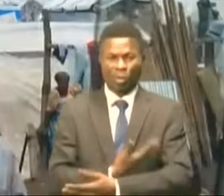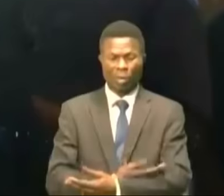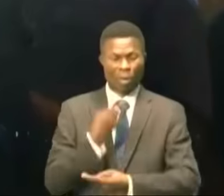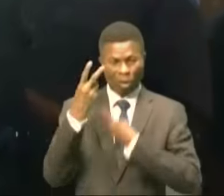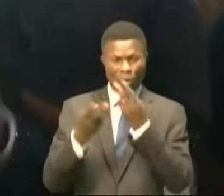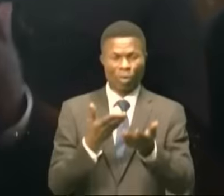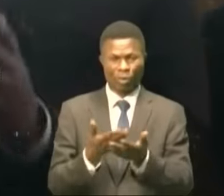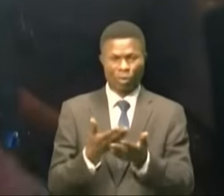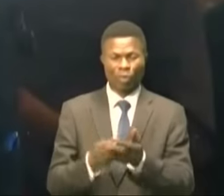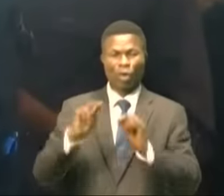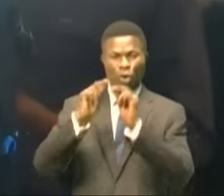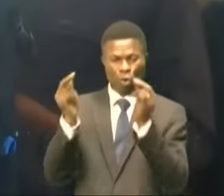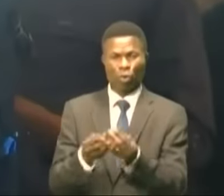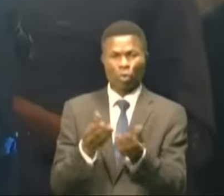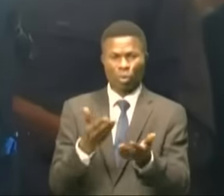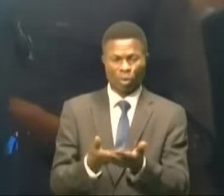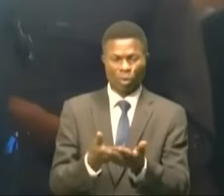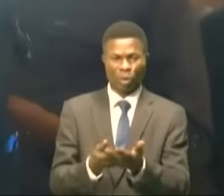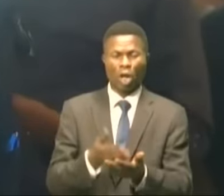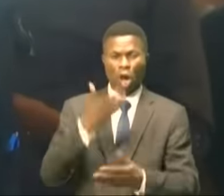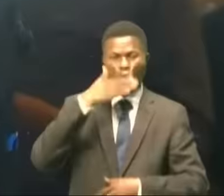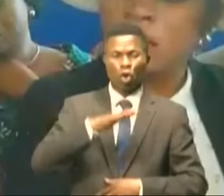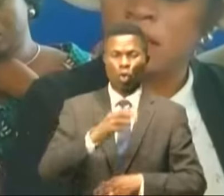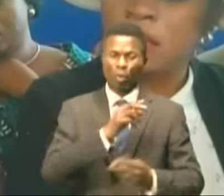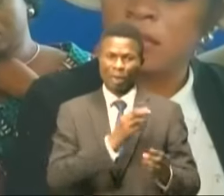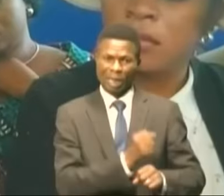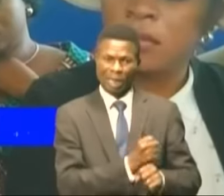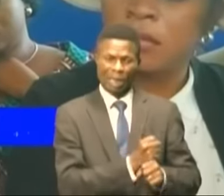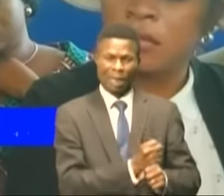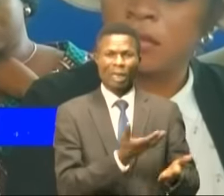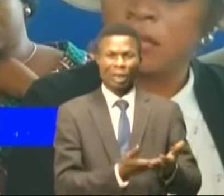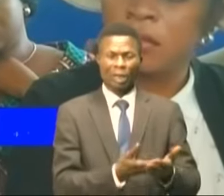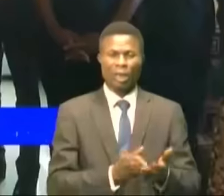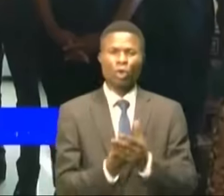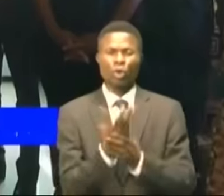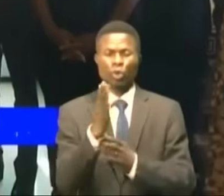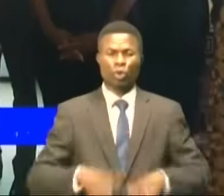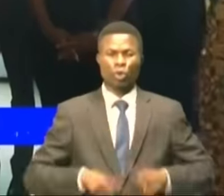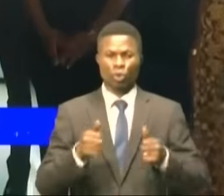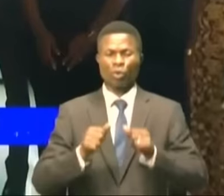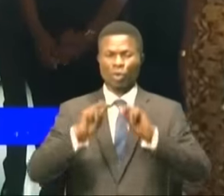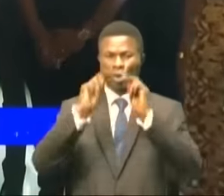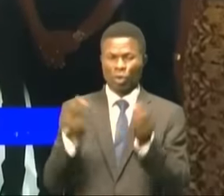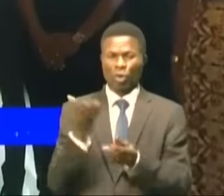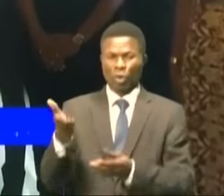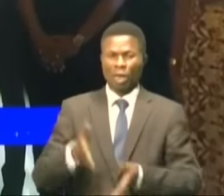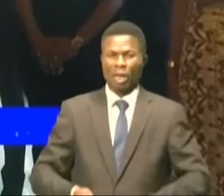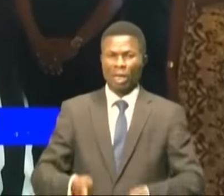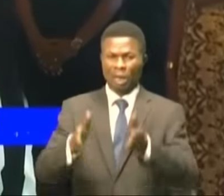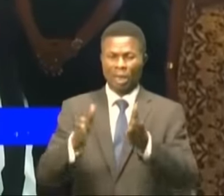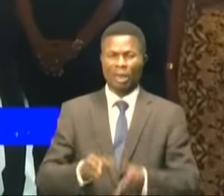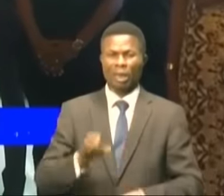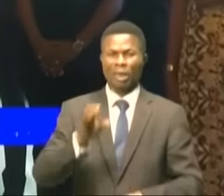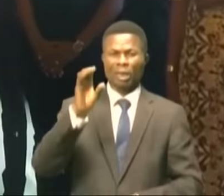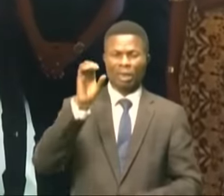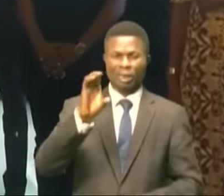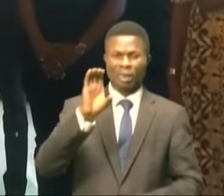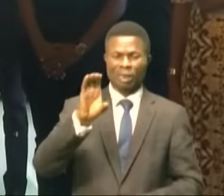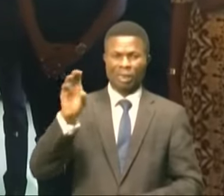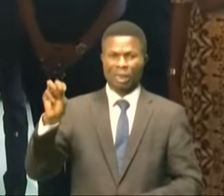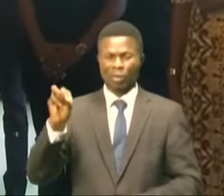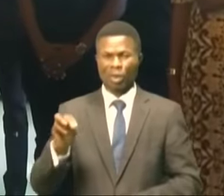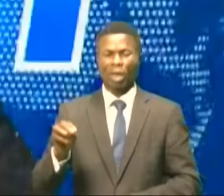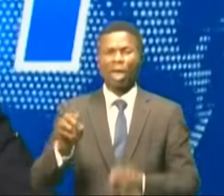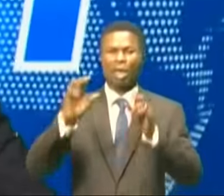par cette délégation au centre d'hébergement Source de Vie situé au quartier Lac Vert sur avenue Seselka en commune de Goma.